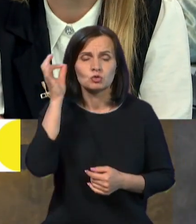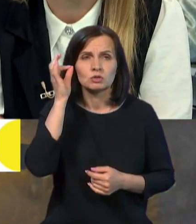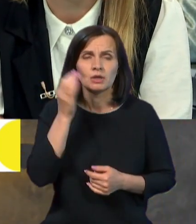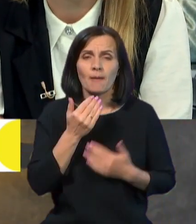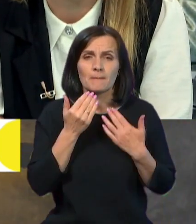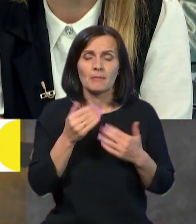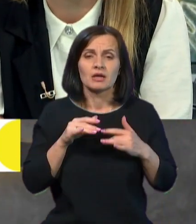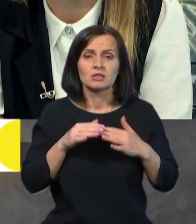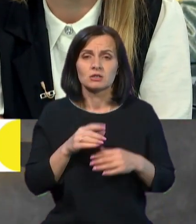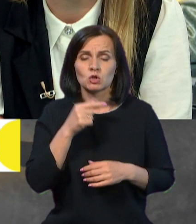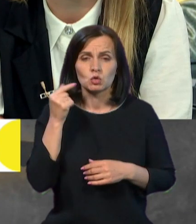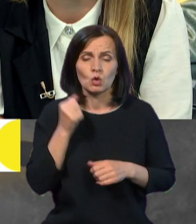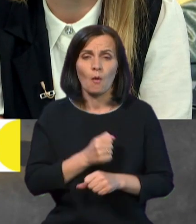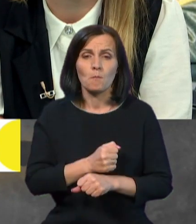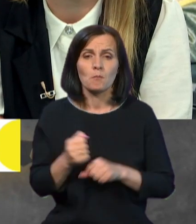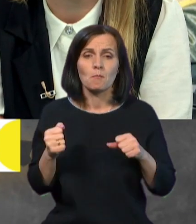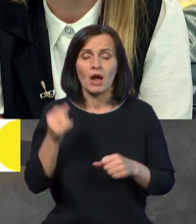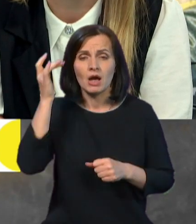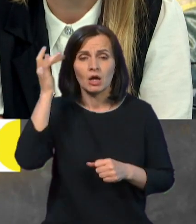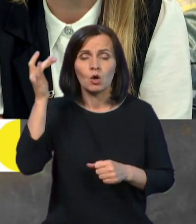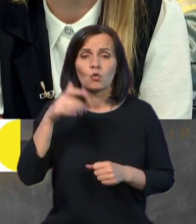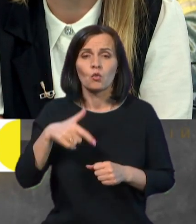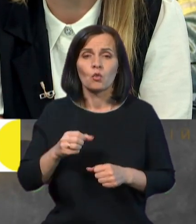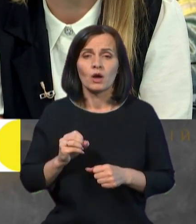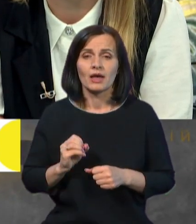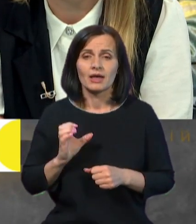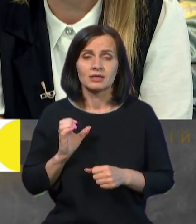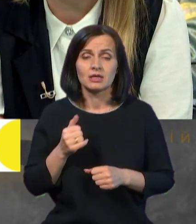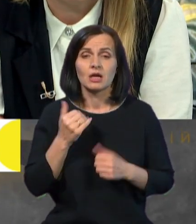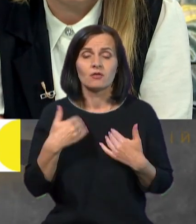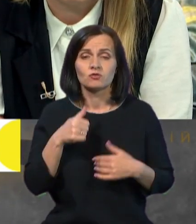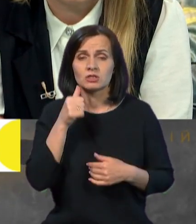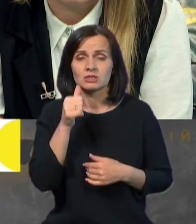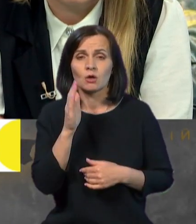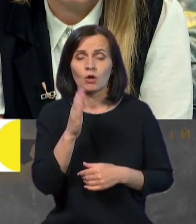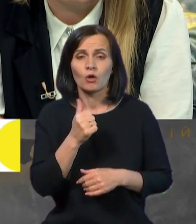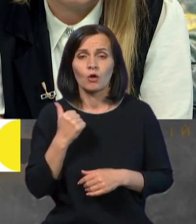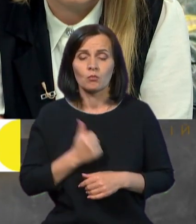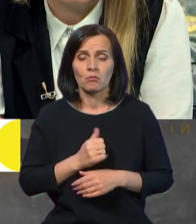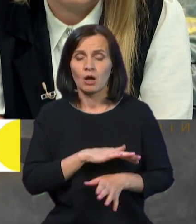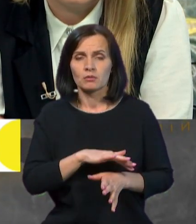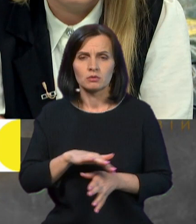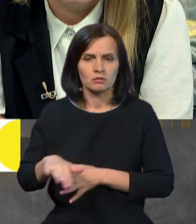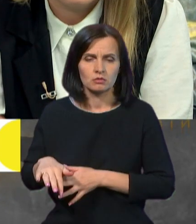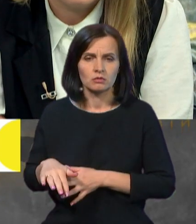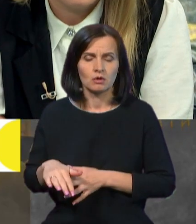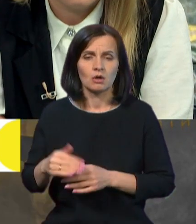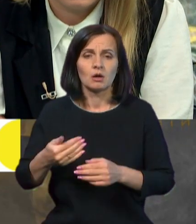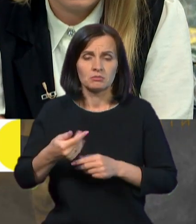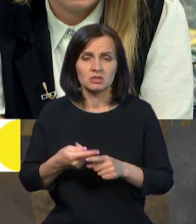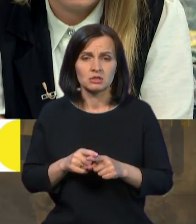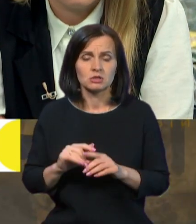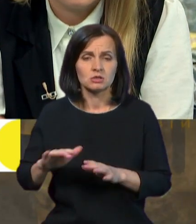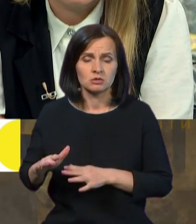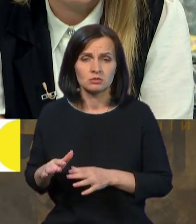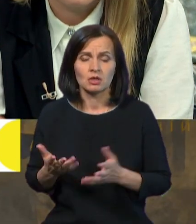дії росіян, підрив Каховської ГЕС. Скажіть, будь ласка, вже от завтра буде тиждень, як прийшла ця подія. Наскільки ось